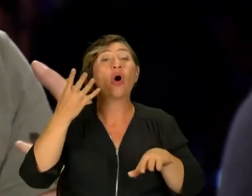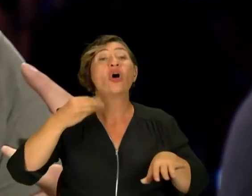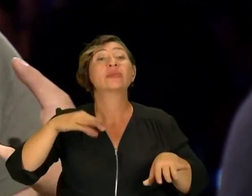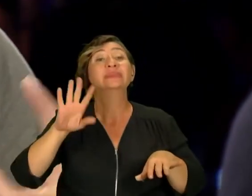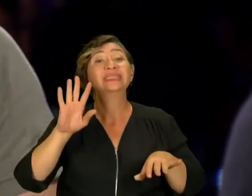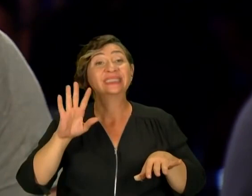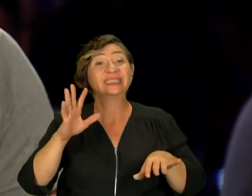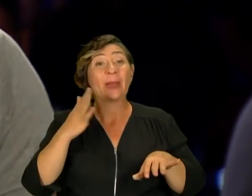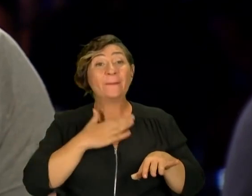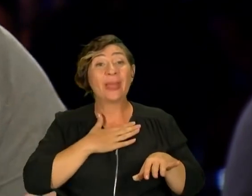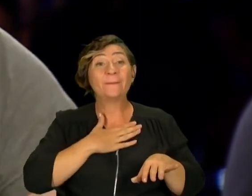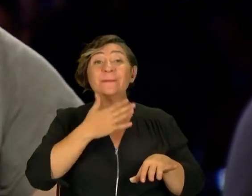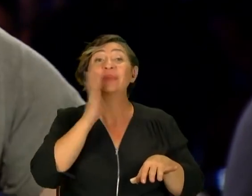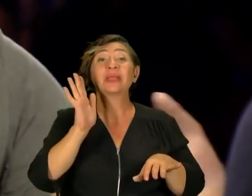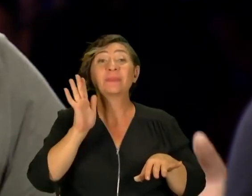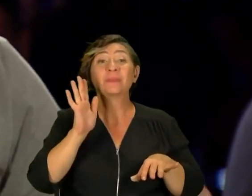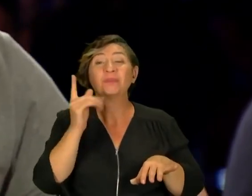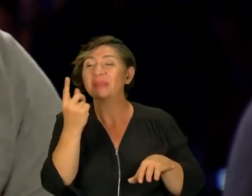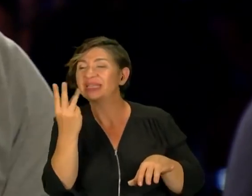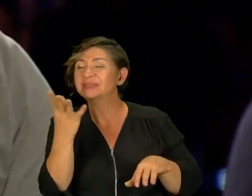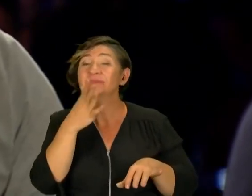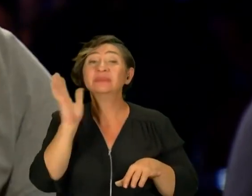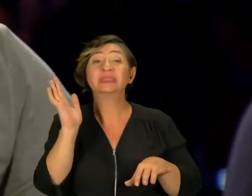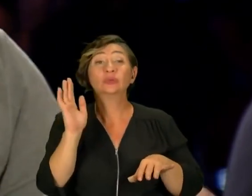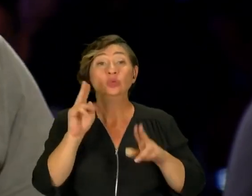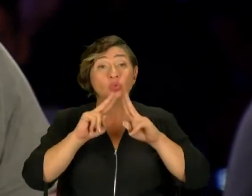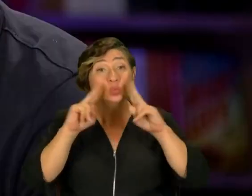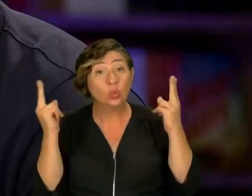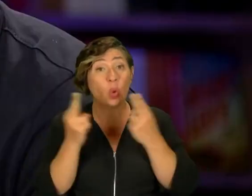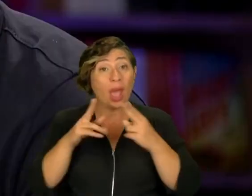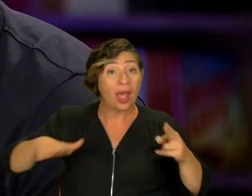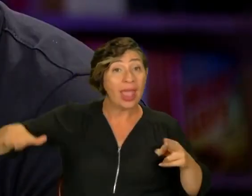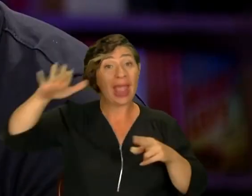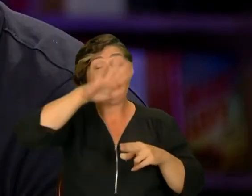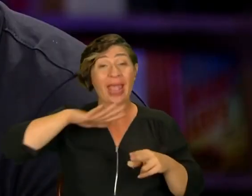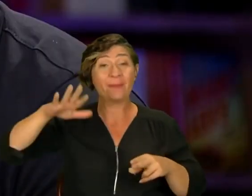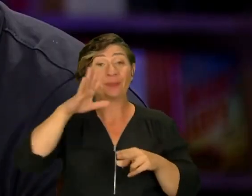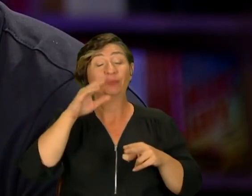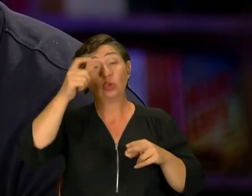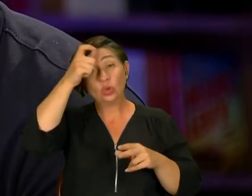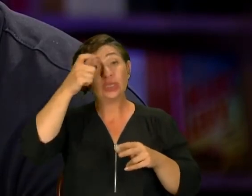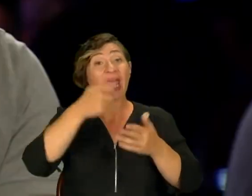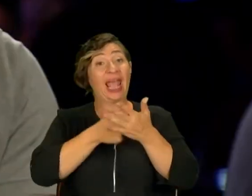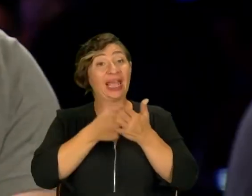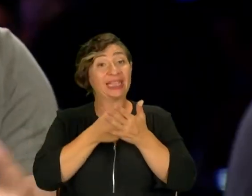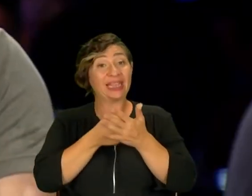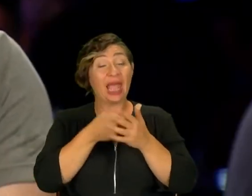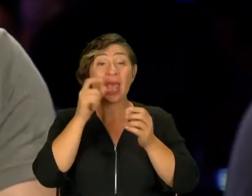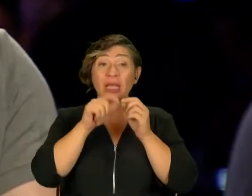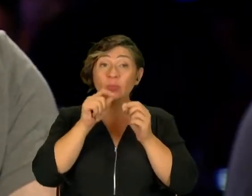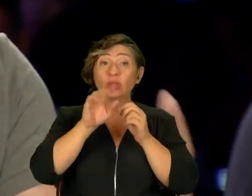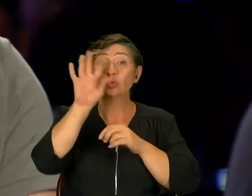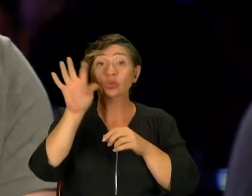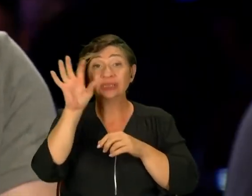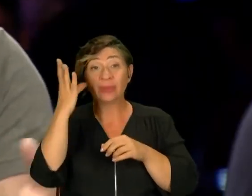Olmasın. Sadece ben binmeyeyim. Sadece birkaç kişi binmesin. Bunu gerçekten Türkiye adına bir ekonomi anlamında,